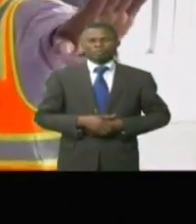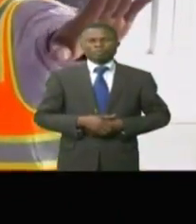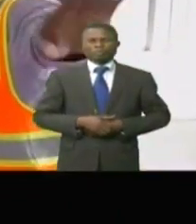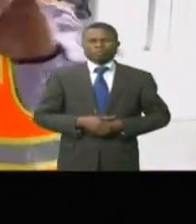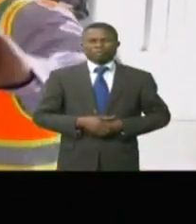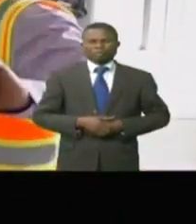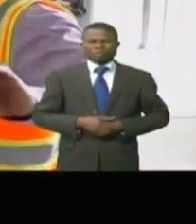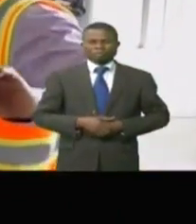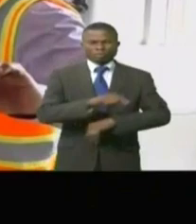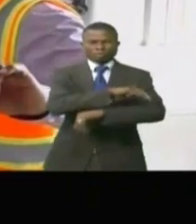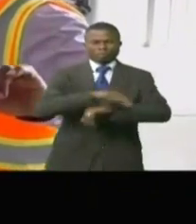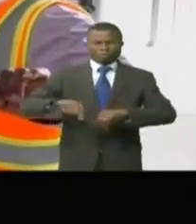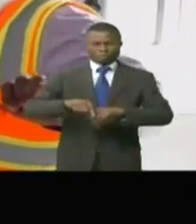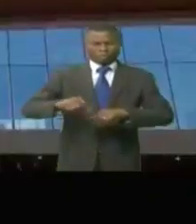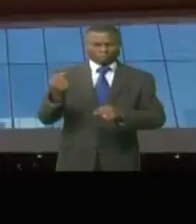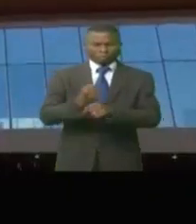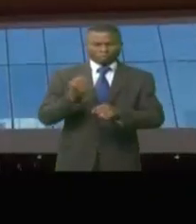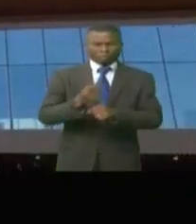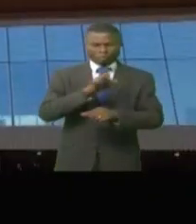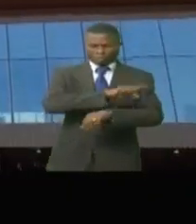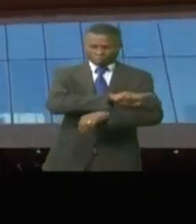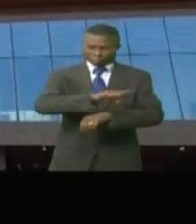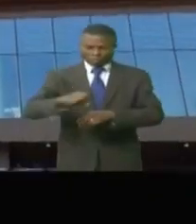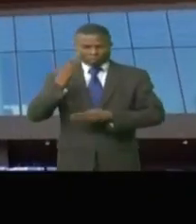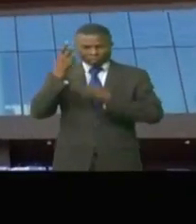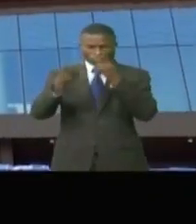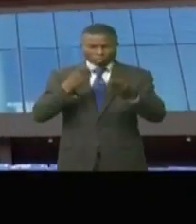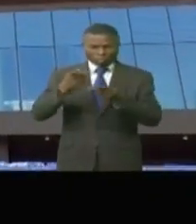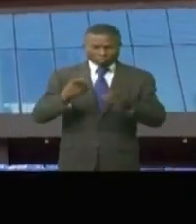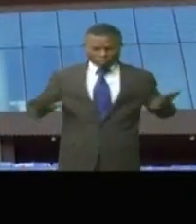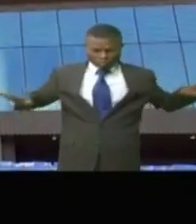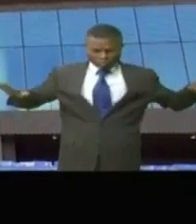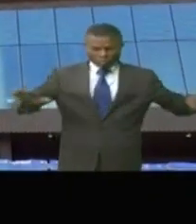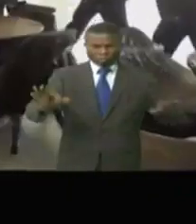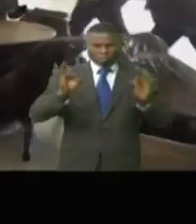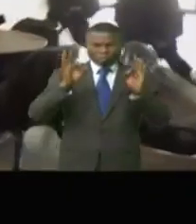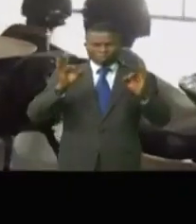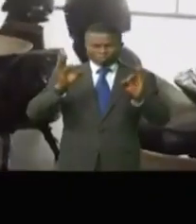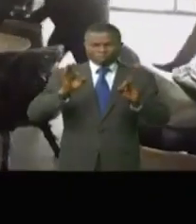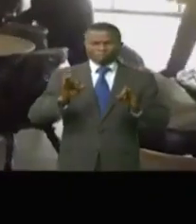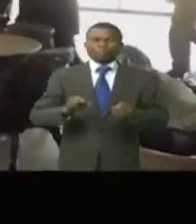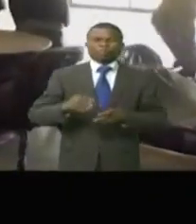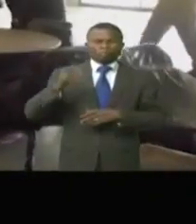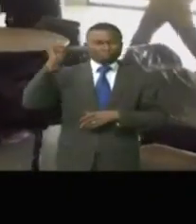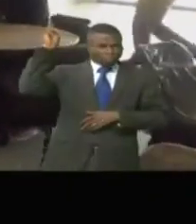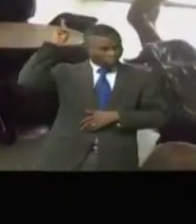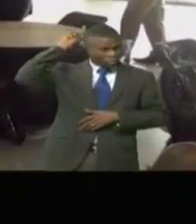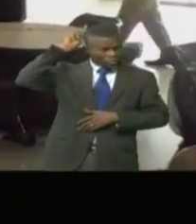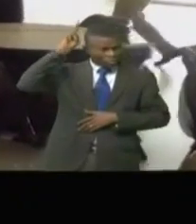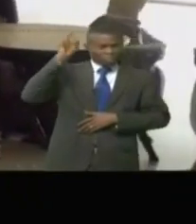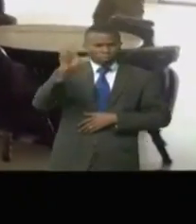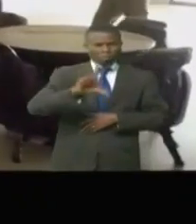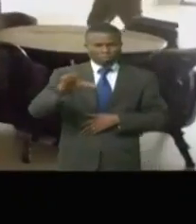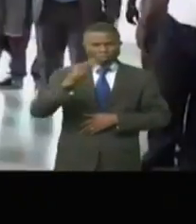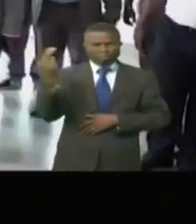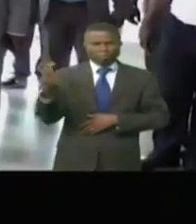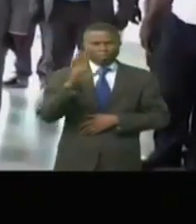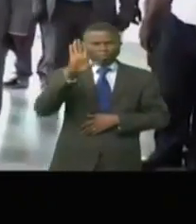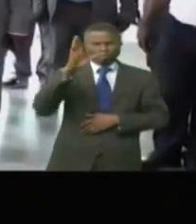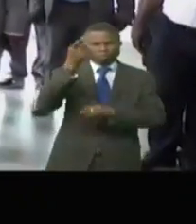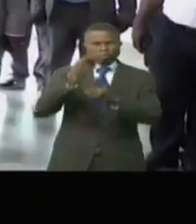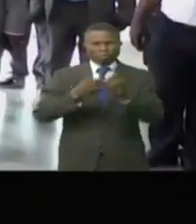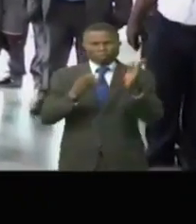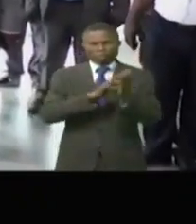de son cabinet de travail pendant près d'une heure à visiter la nouvelle aérogare de l'aéroport de Kolwezi ce lundi 25 septembre 2023. Sous la conduite